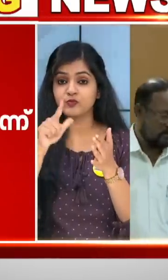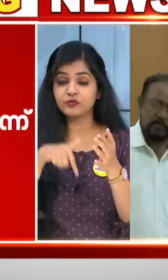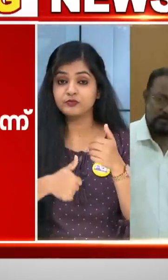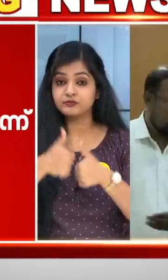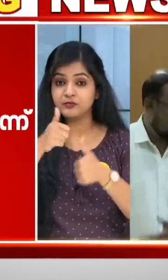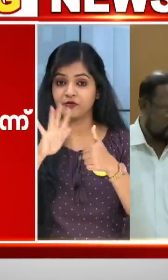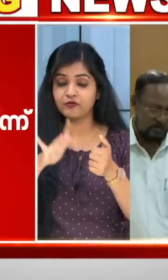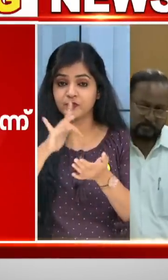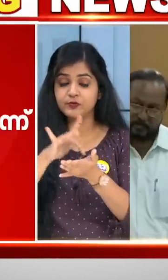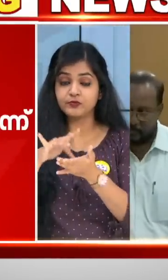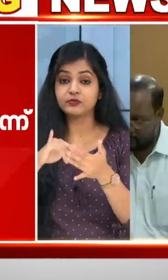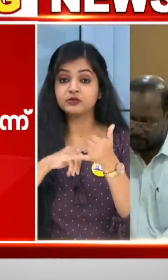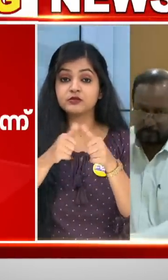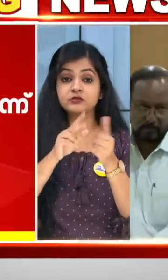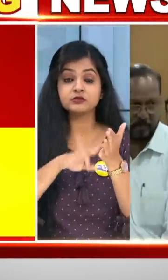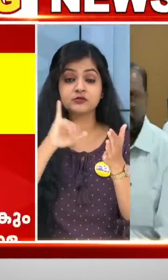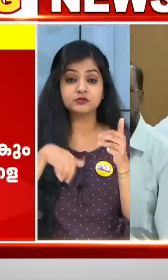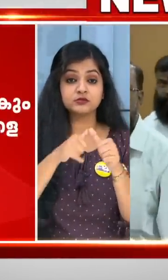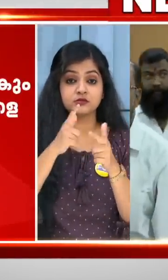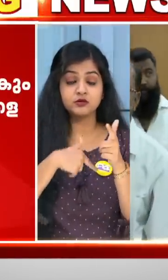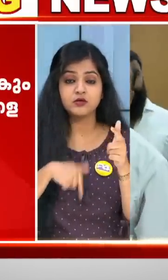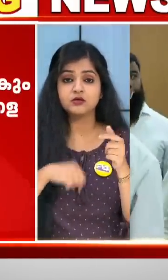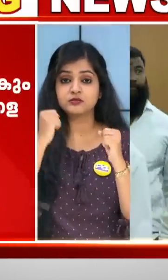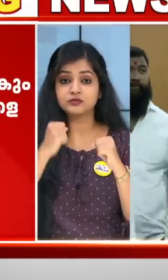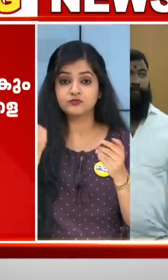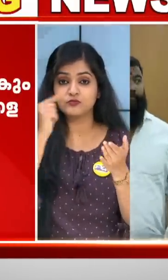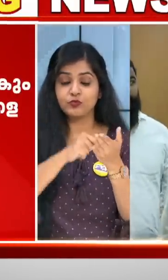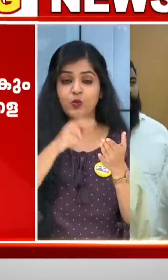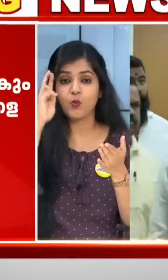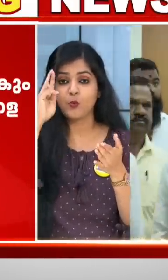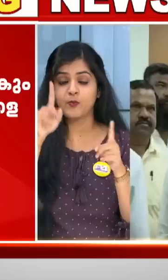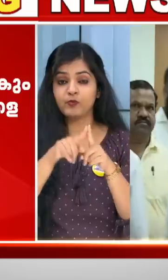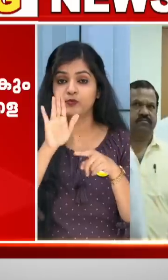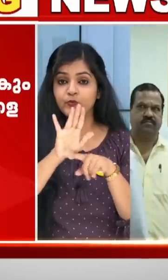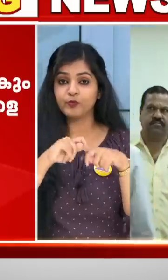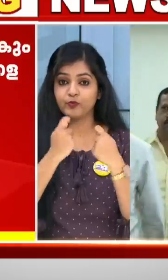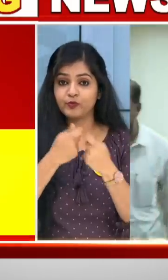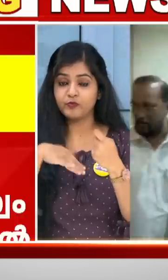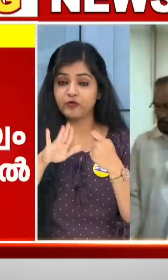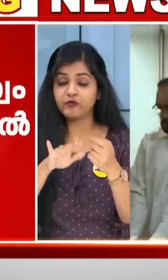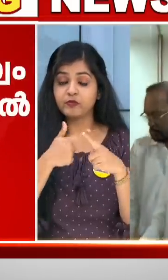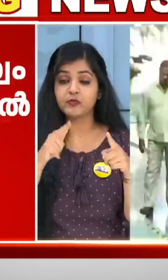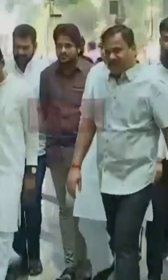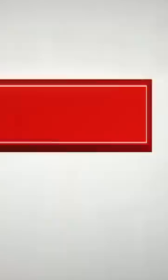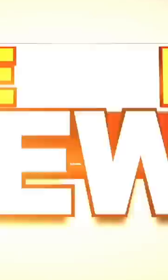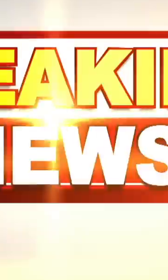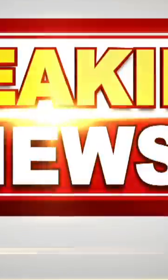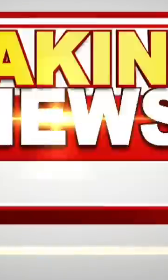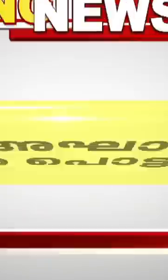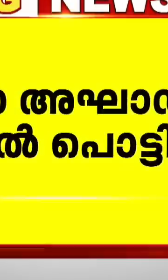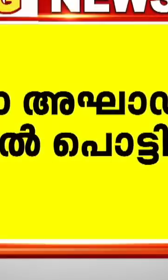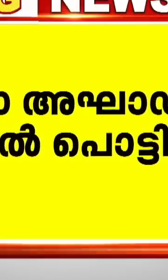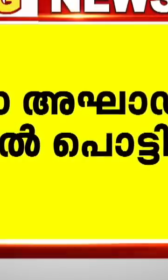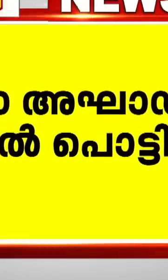തന്നെ സഞ്ജയ് നിരുപത്തെ പോലെയുള്ള മുതിർന്ന നേതാക്കൾ സീറ്റ് പ്രതീക്ഷിച്ച് നിൽക്കുന്നുമുണ്ടായിരുന്നു കോൺഗ്രസിന്റെ. അവർക്ക് മുൻപ് കോൺഗ്രസിന് വേണ്ടി ഇവിടെ ഏറ്റവും ഒടുവിൽ